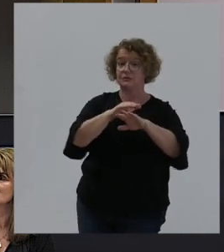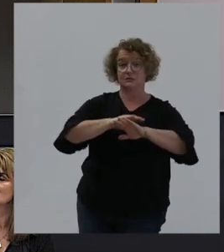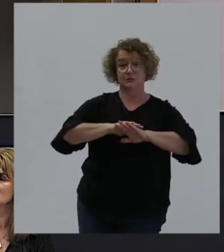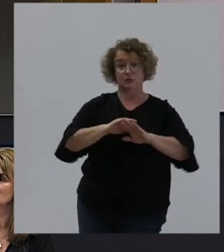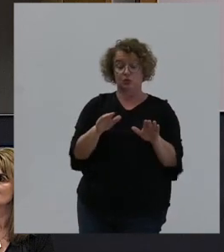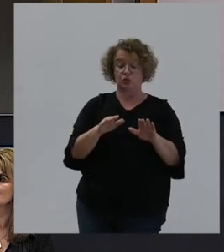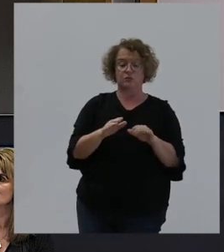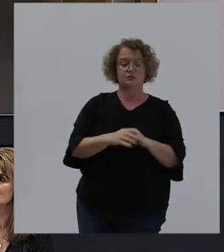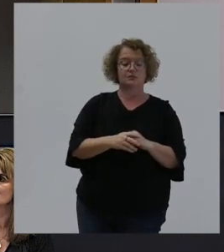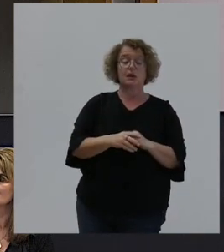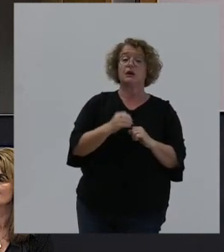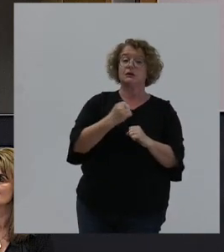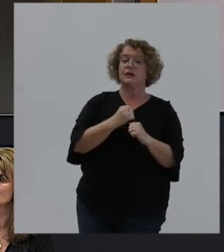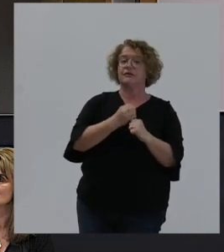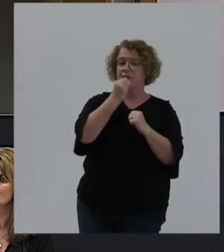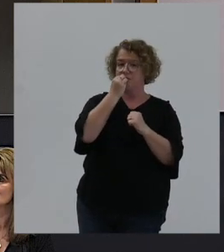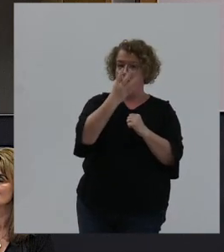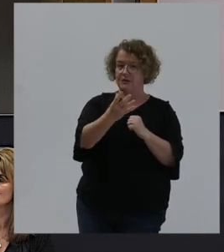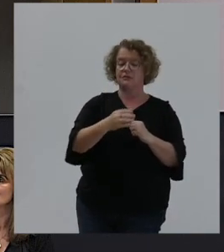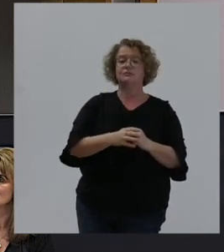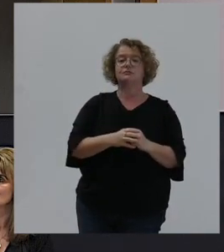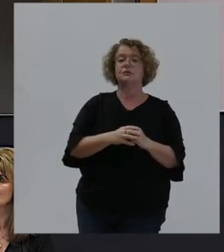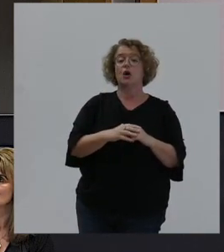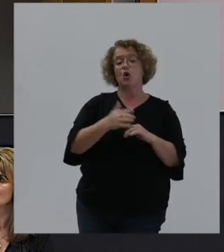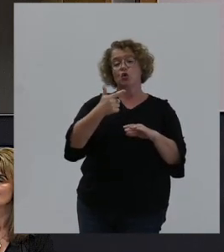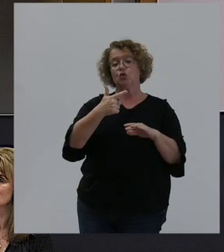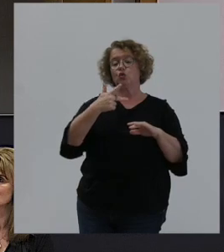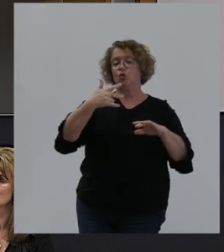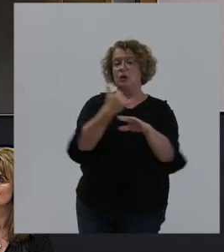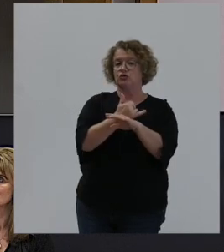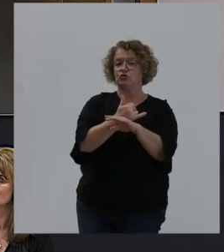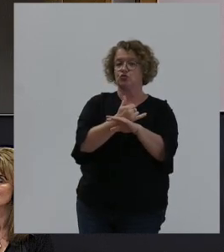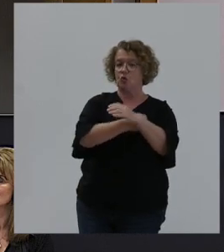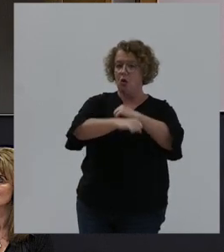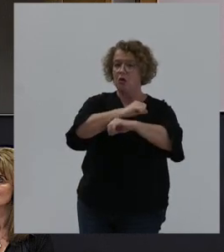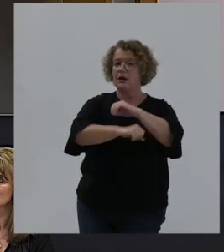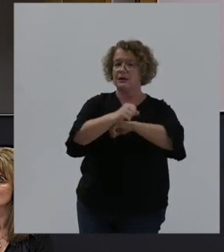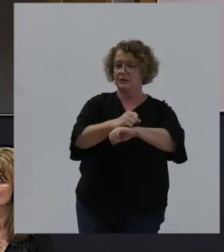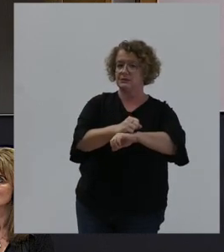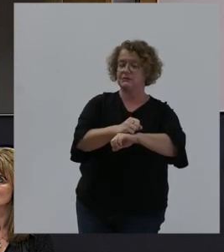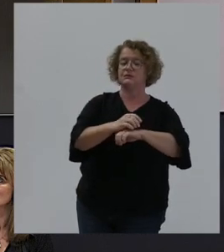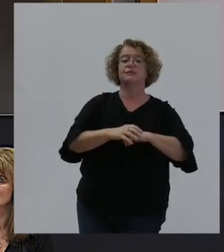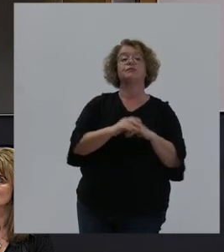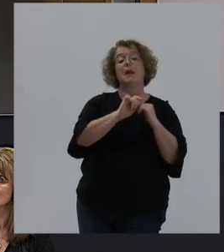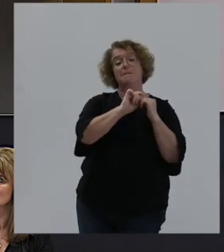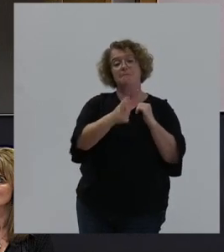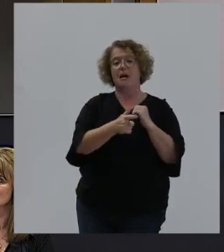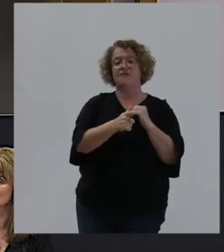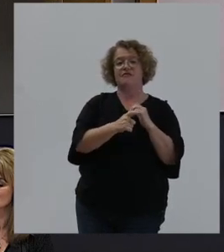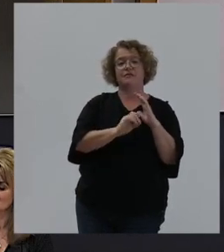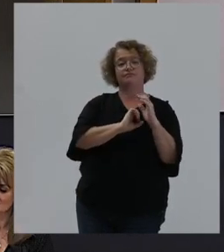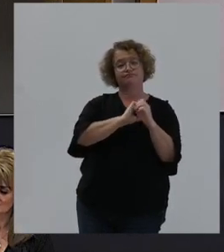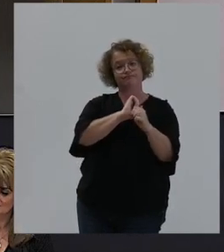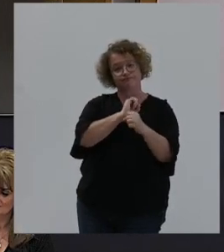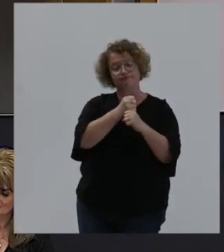le fait bien, elle traite les signalements en 2-3 jours maximum. Ensuite, il y a les procédures disciplinaires. Les